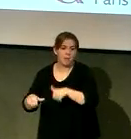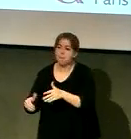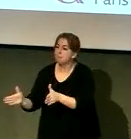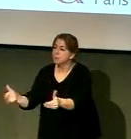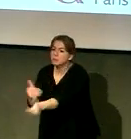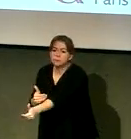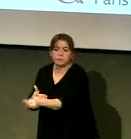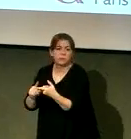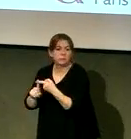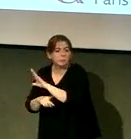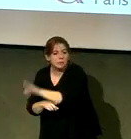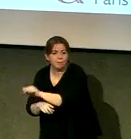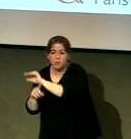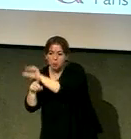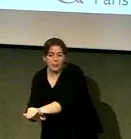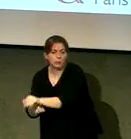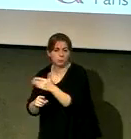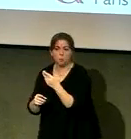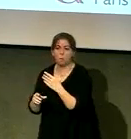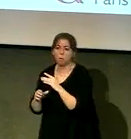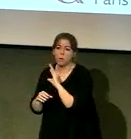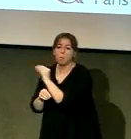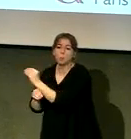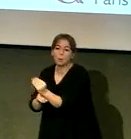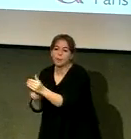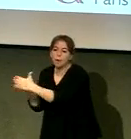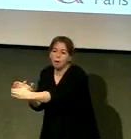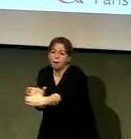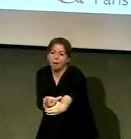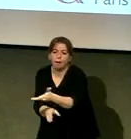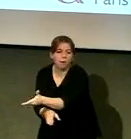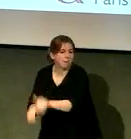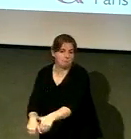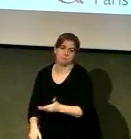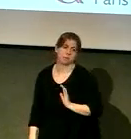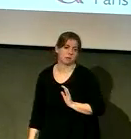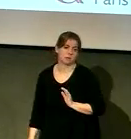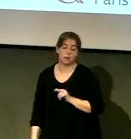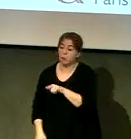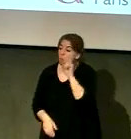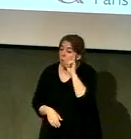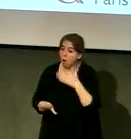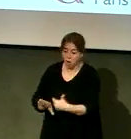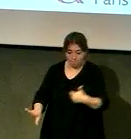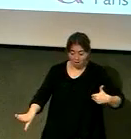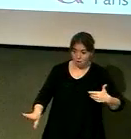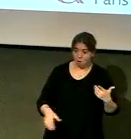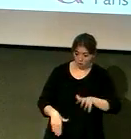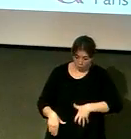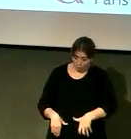on rajoute ce risque. Ces enfants qui ont été exposés à des substances in utero